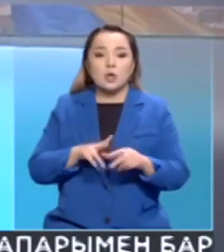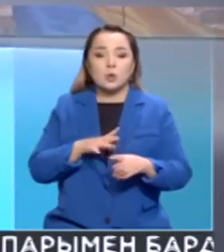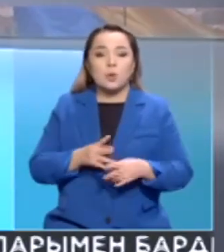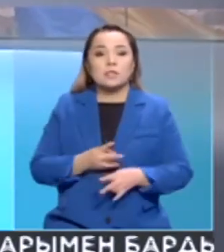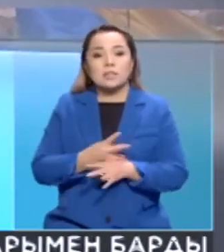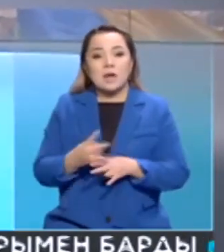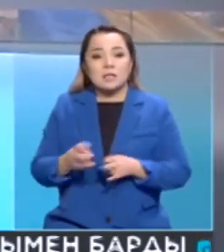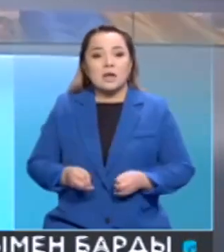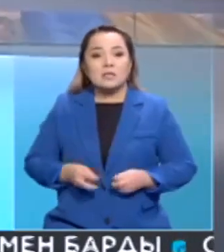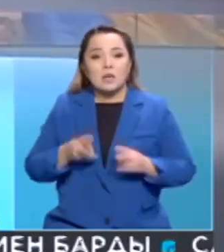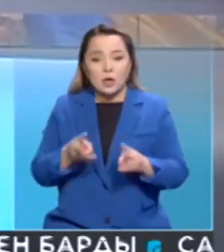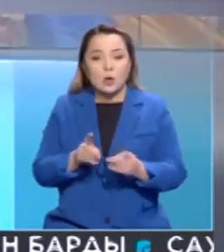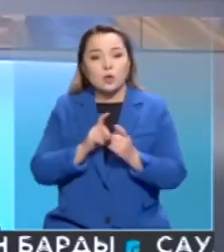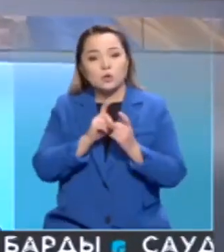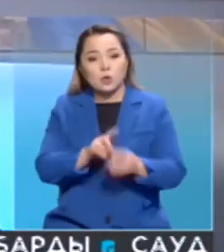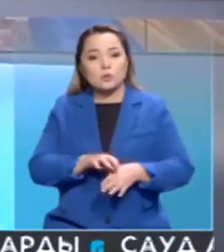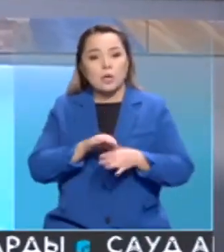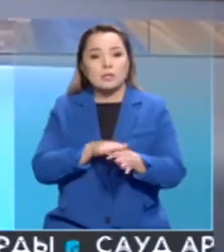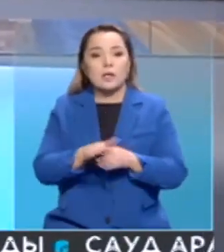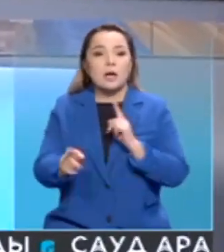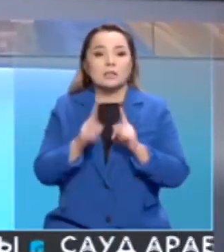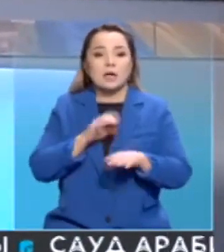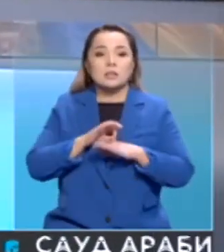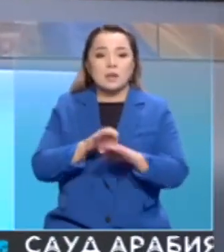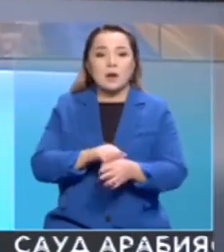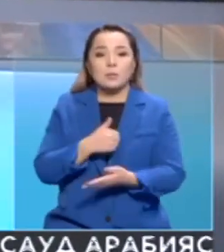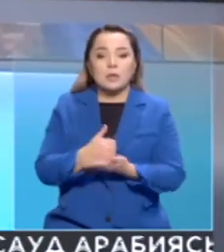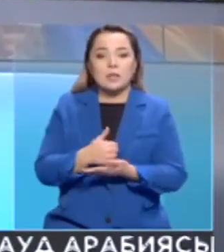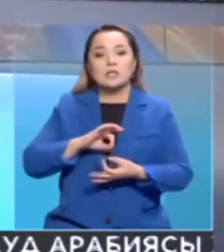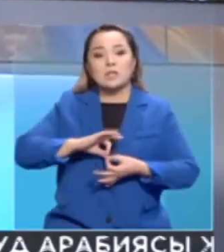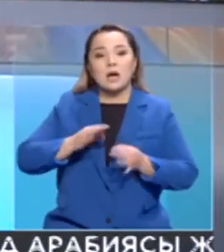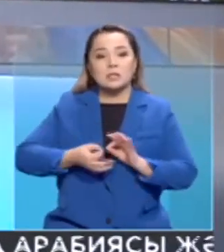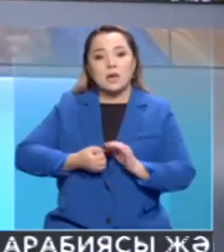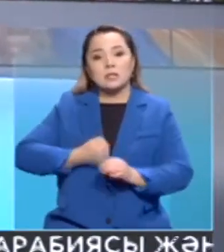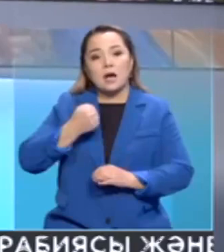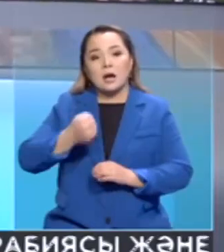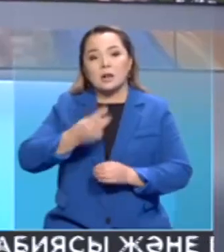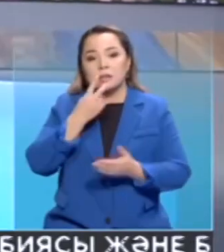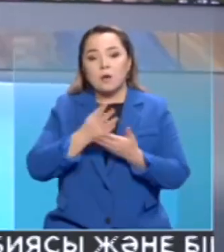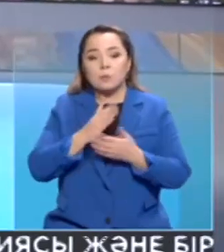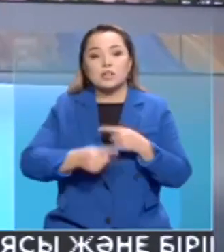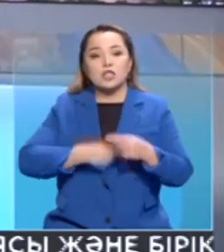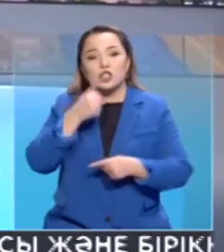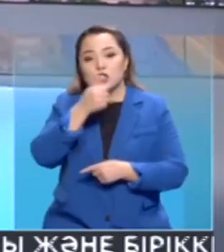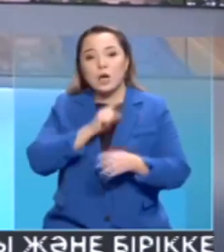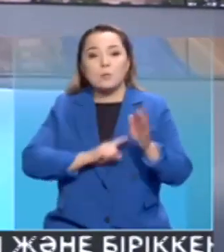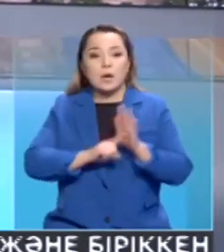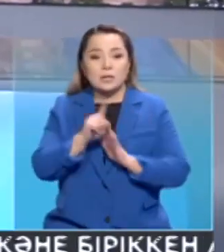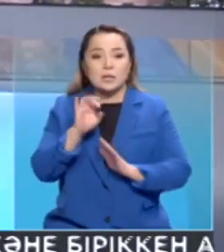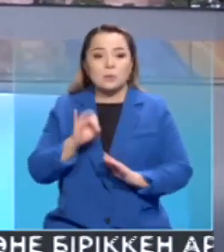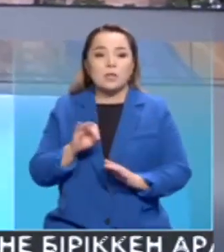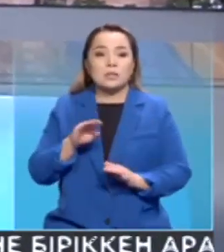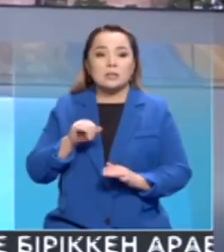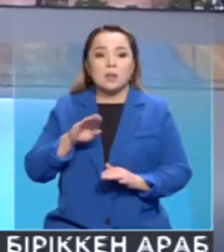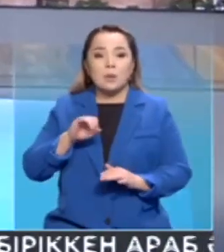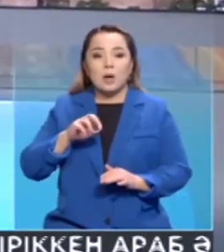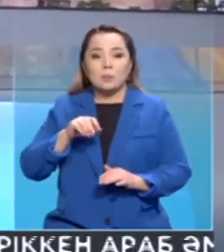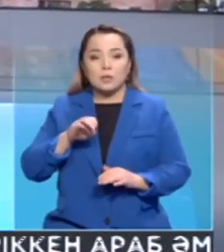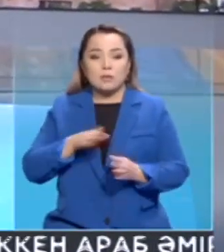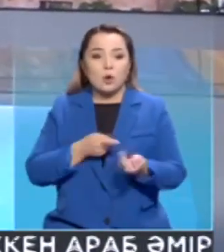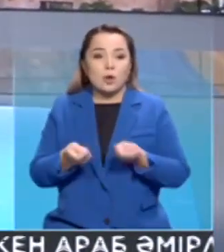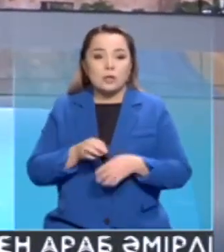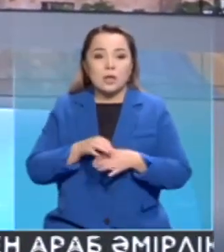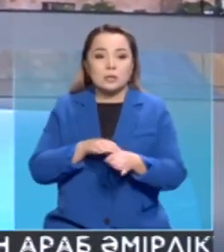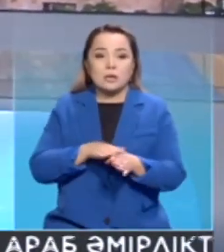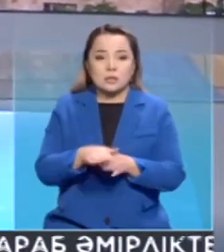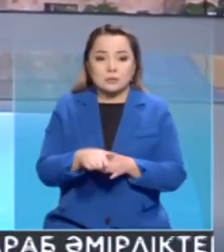дейін талқыланды. Әрі ұйымның жаңа бас хатшысы тағайындалды. Бұл қызметті енді келесі жылдан бастап Иманғали Тасмағанбетов атқарады.